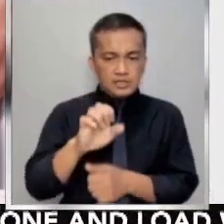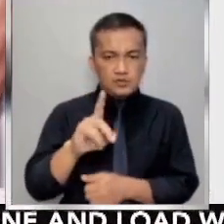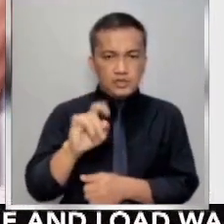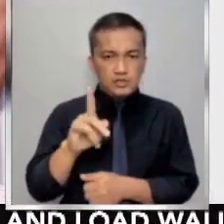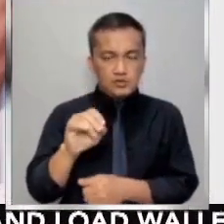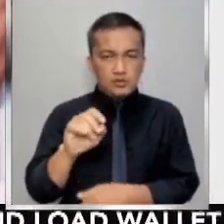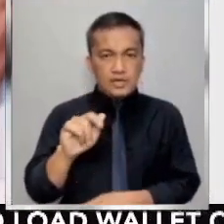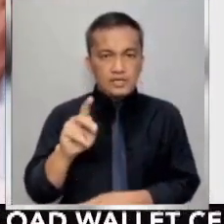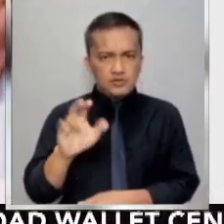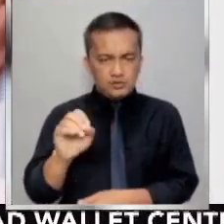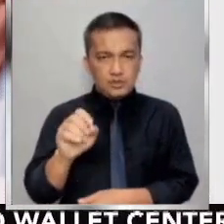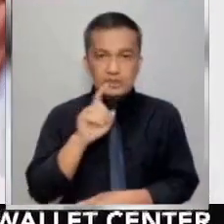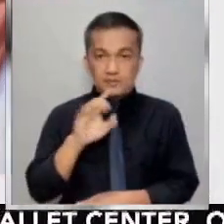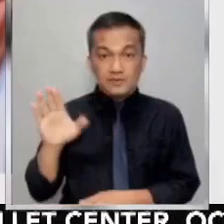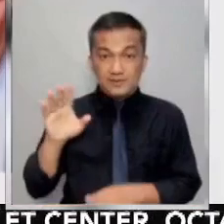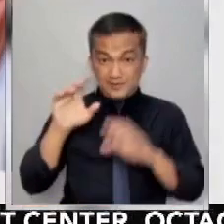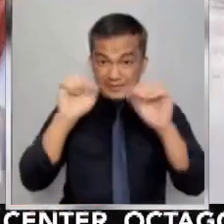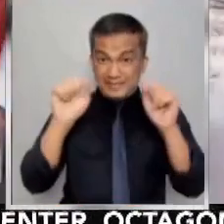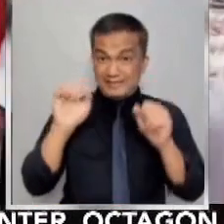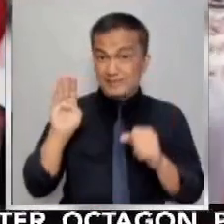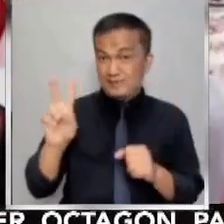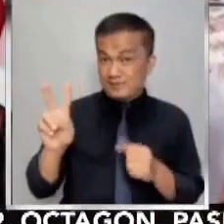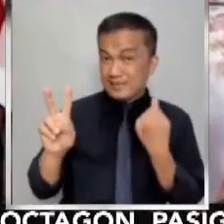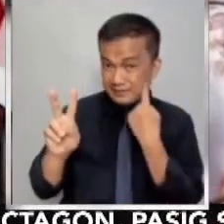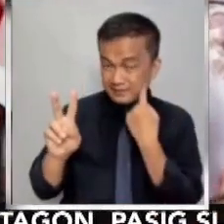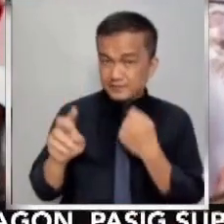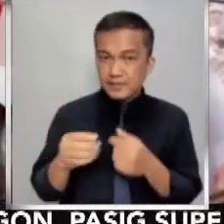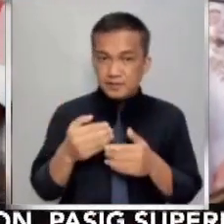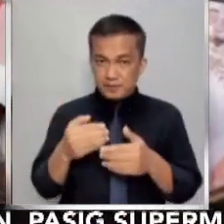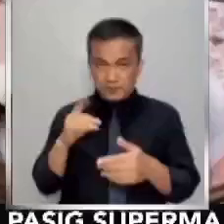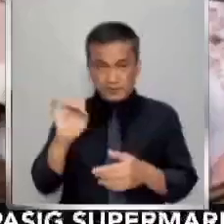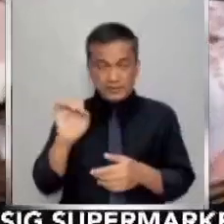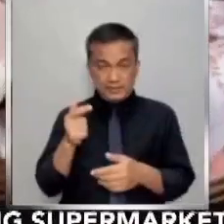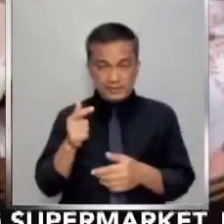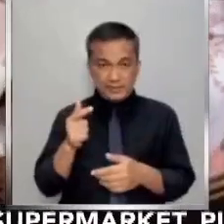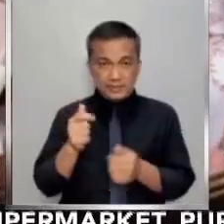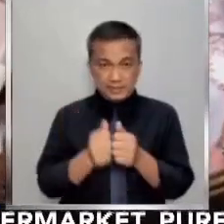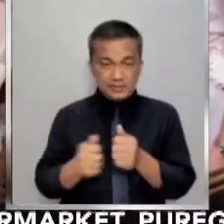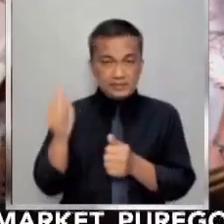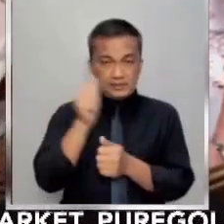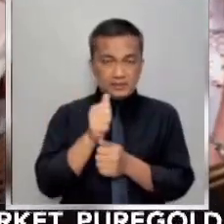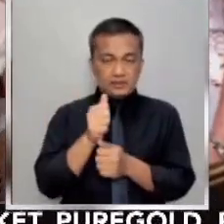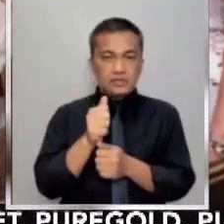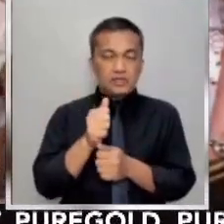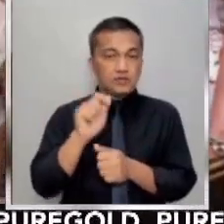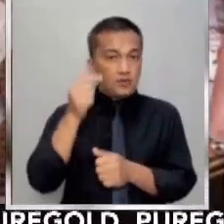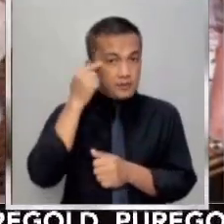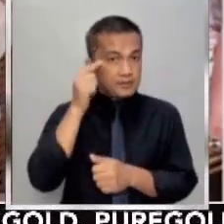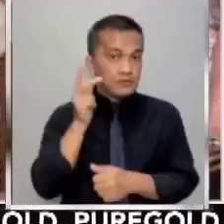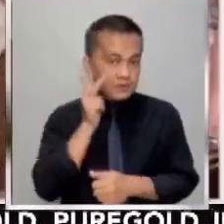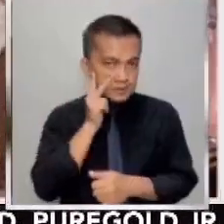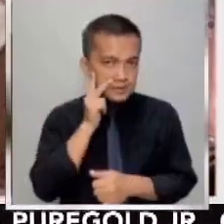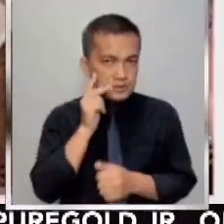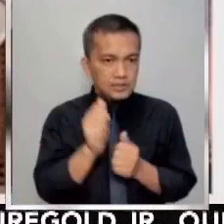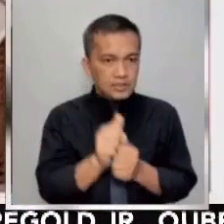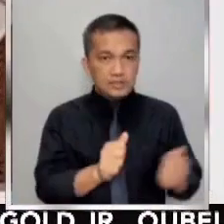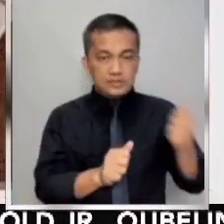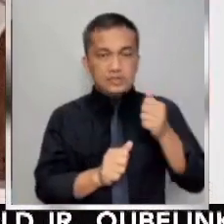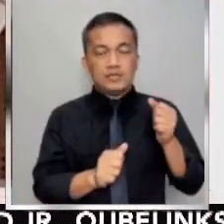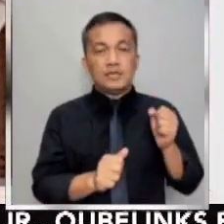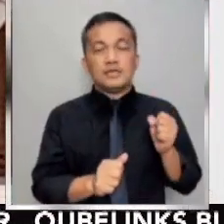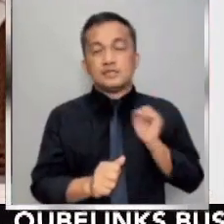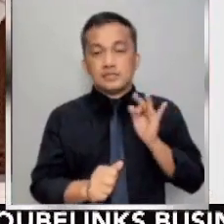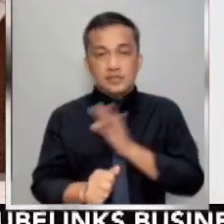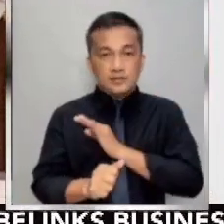Bongbong Marcos kanina. Bago maging DILG Secretary sa Administrasyong Duterte, naging Chief of Staff din si Anyo ng Armed Forces